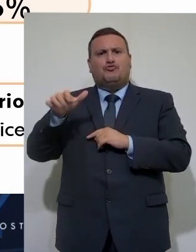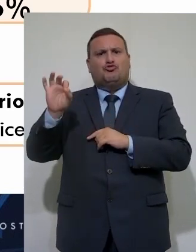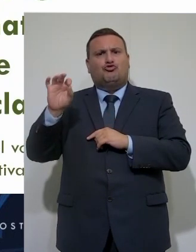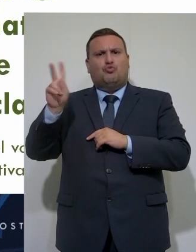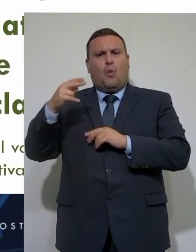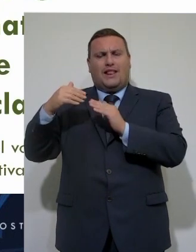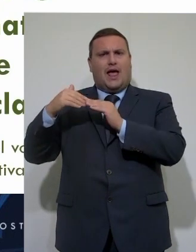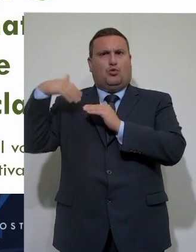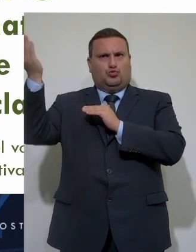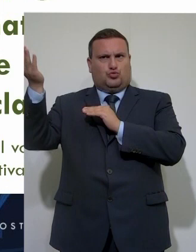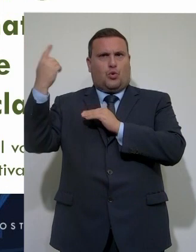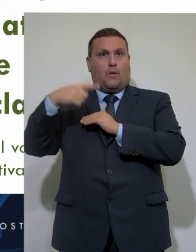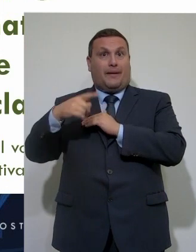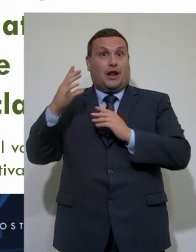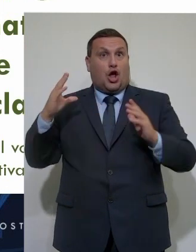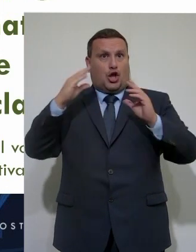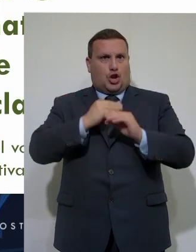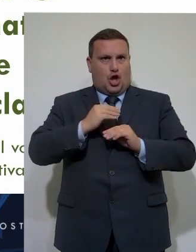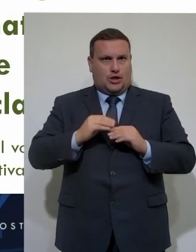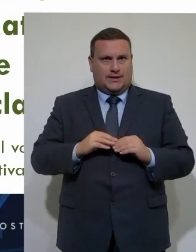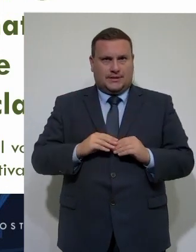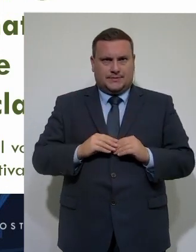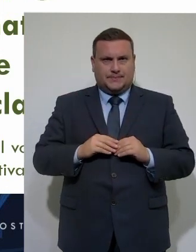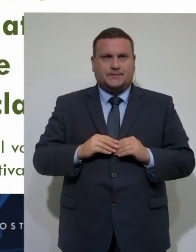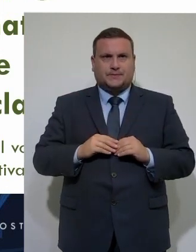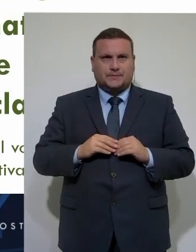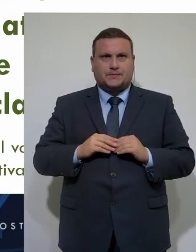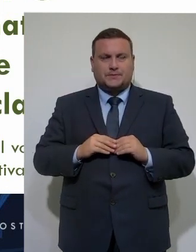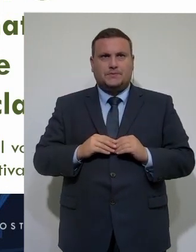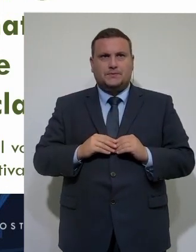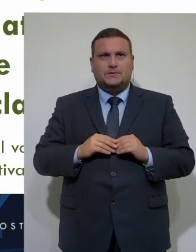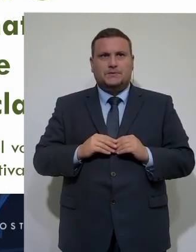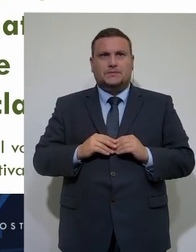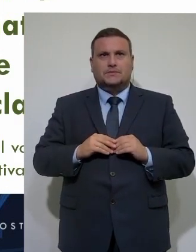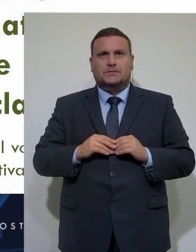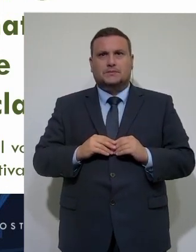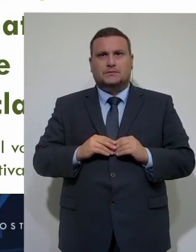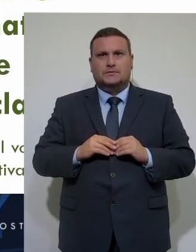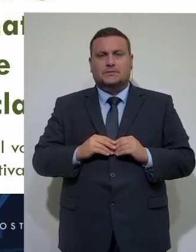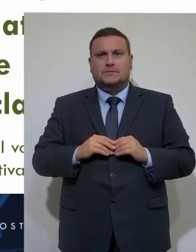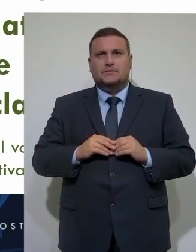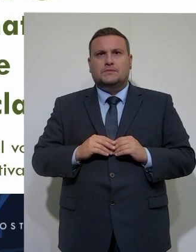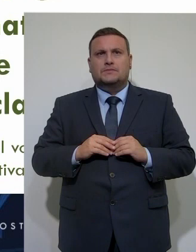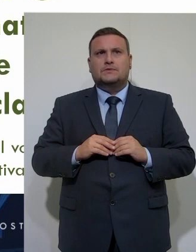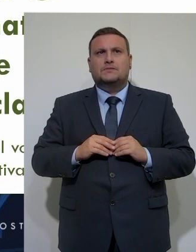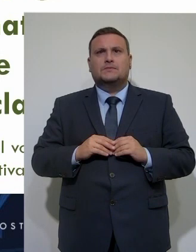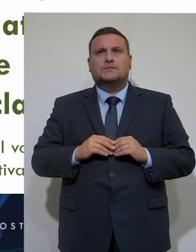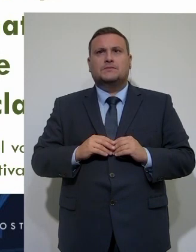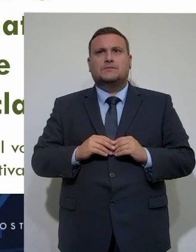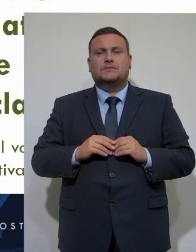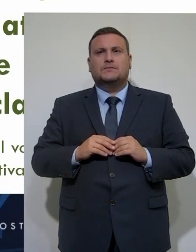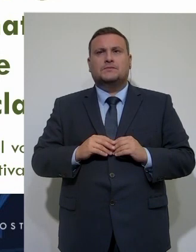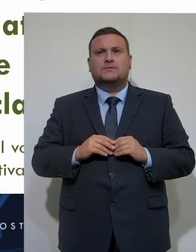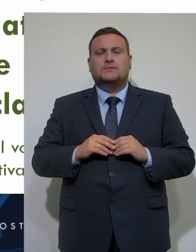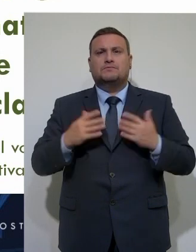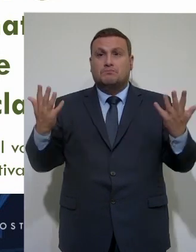in su per notte. Per quanto riguarda le motivazioni della domanda, l'abbiamo chiesto sia direttamente a un campione di clienti che ai gestori delle strutture. Di